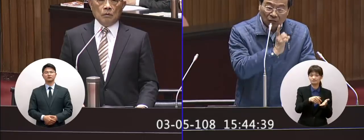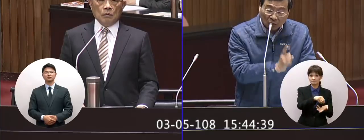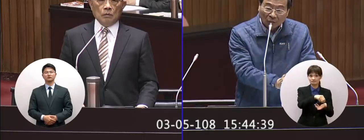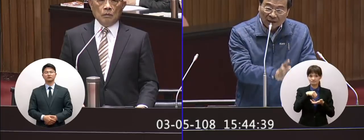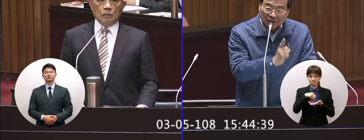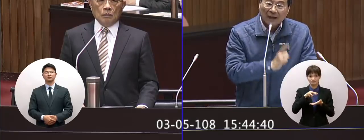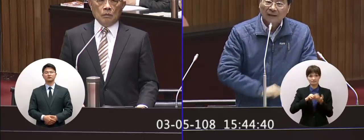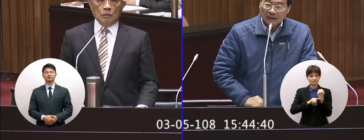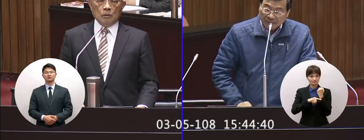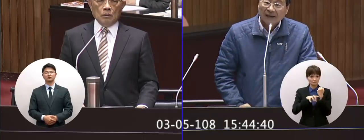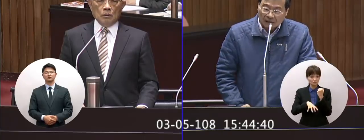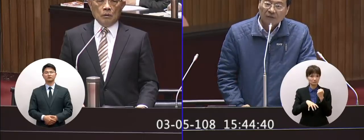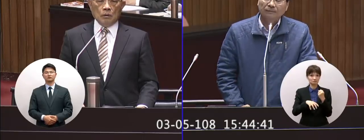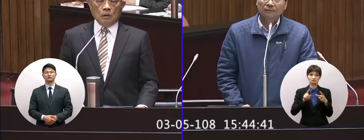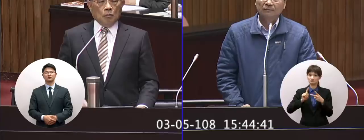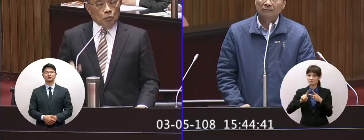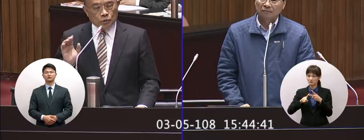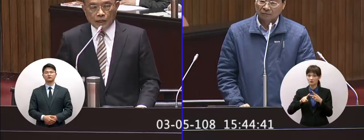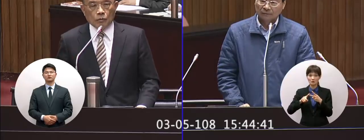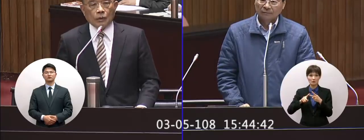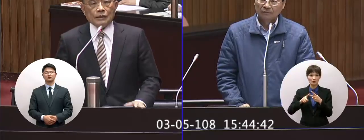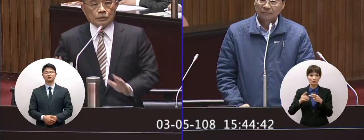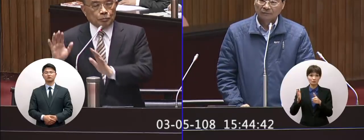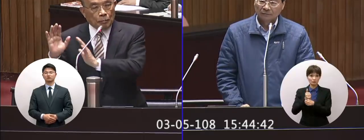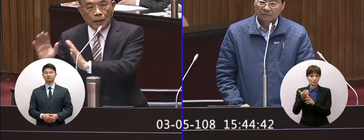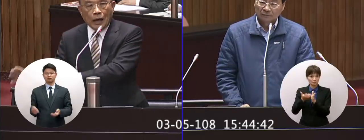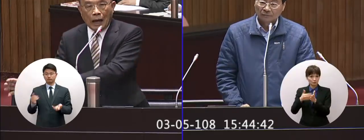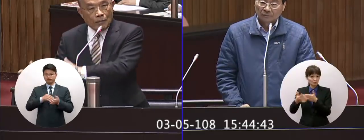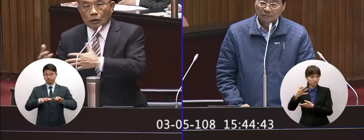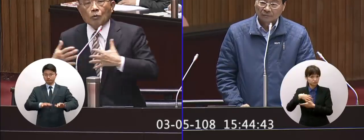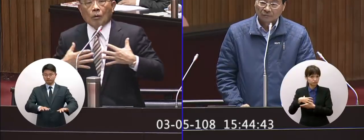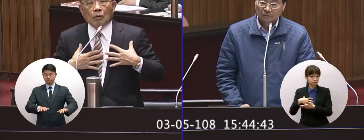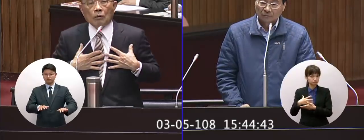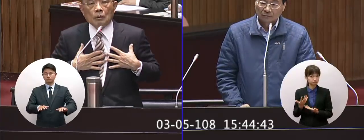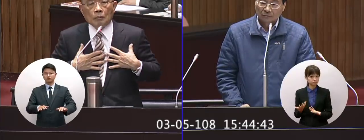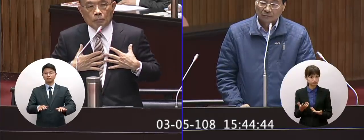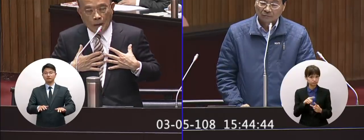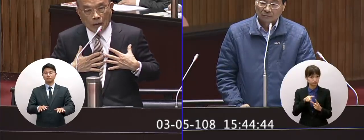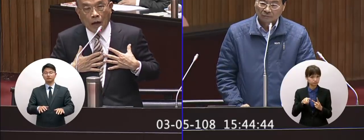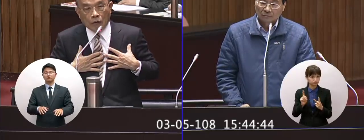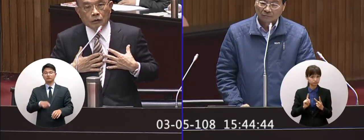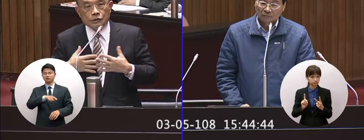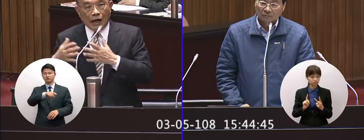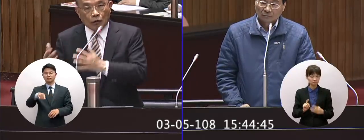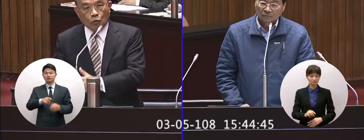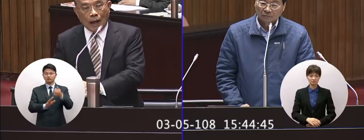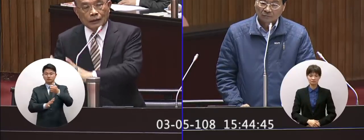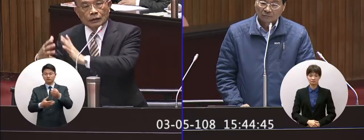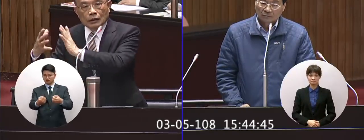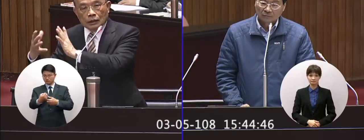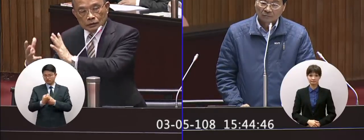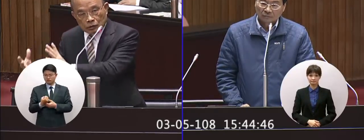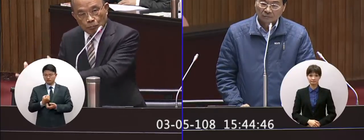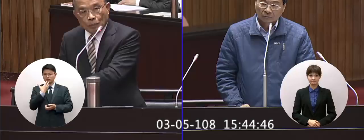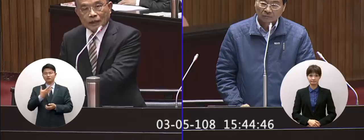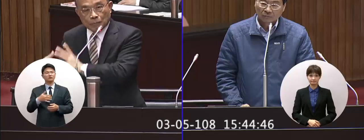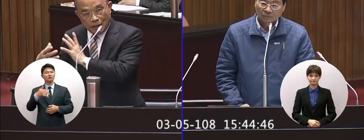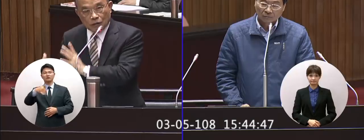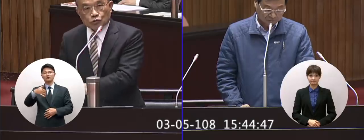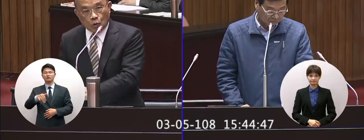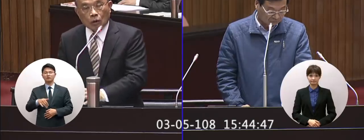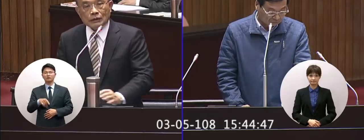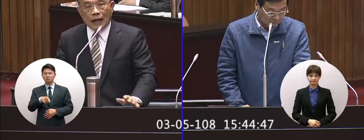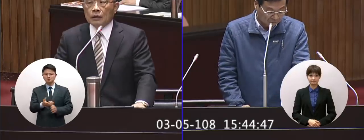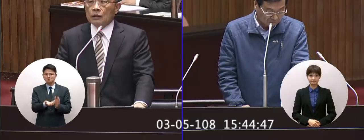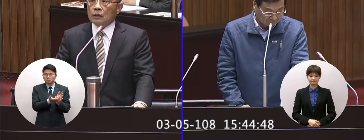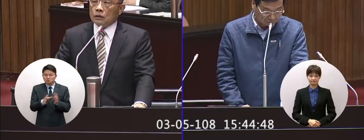入总预算一并研议？ 目前为止并没有，还没有跟我报告相关准备怎